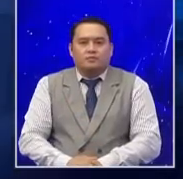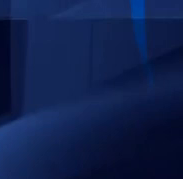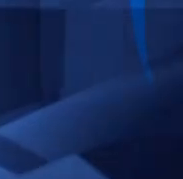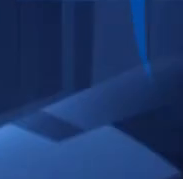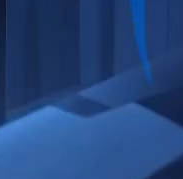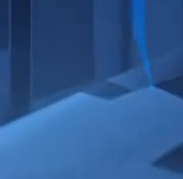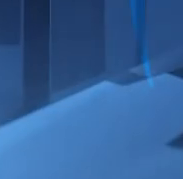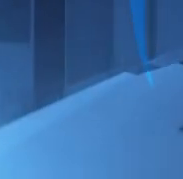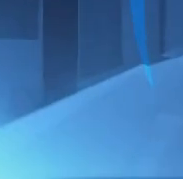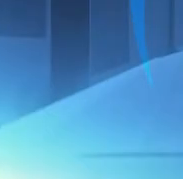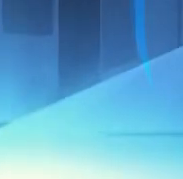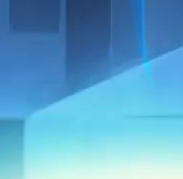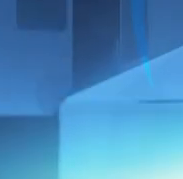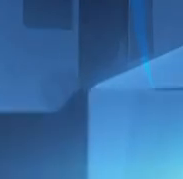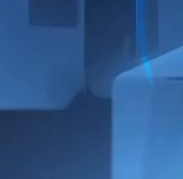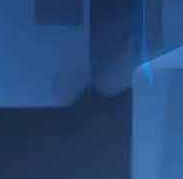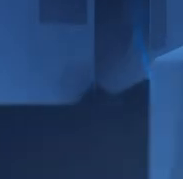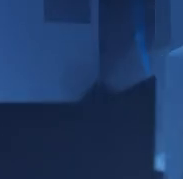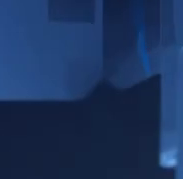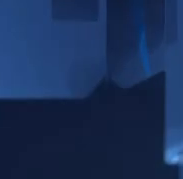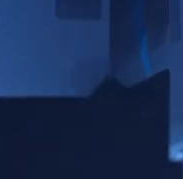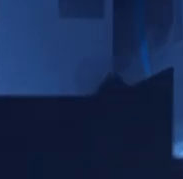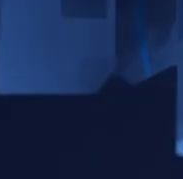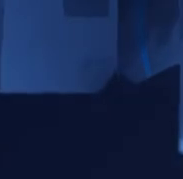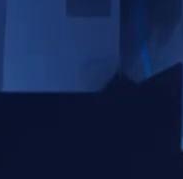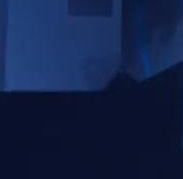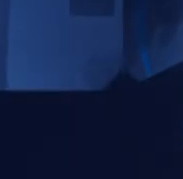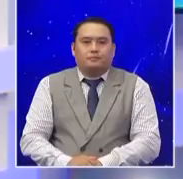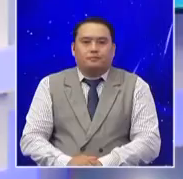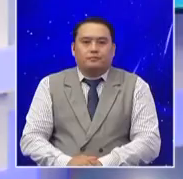Ануар Амангельдинов, Ерлан Азамбай, телеканал ЖТСУ.